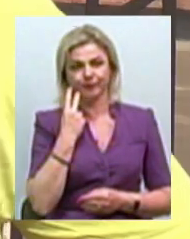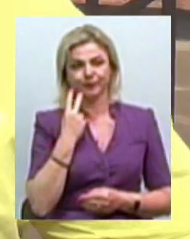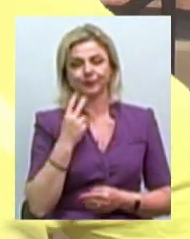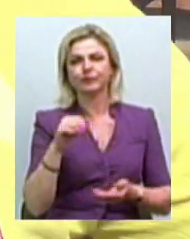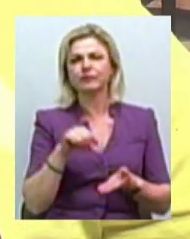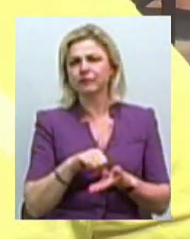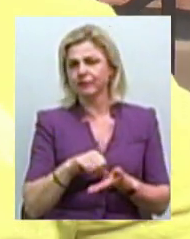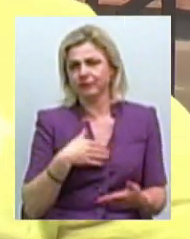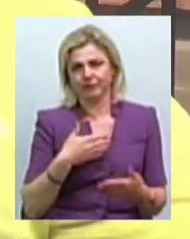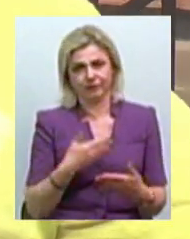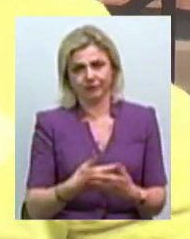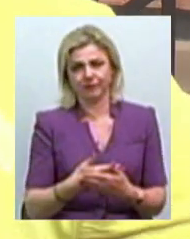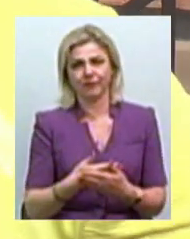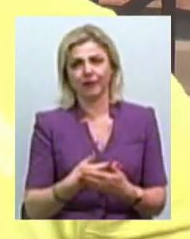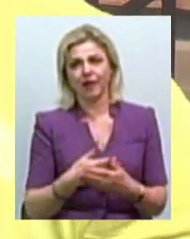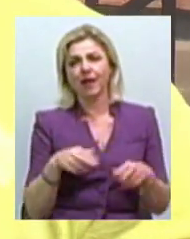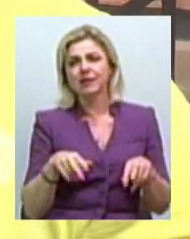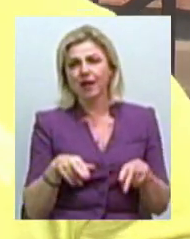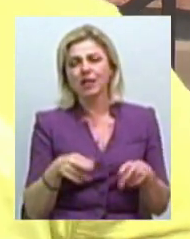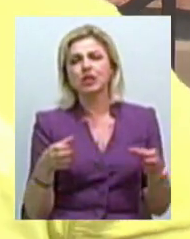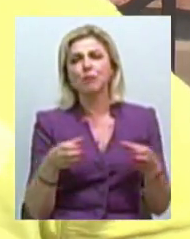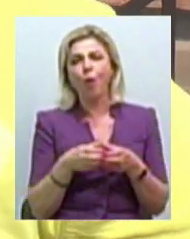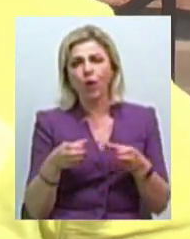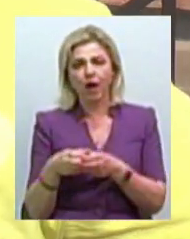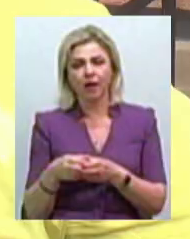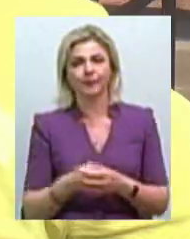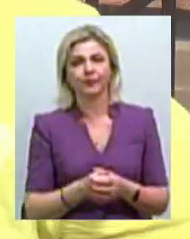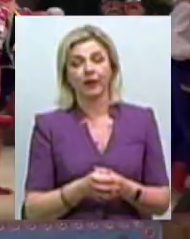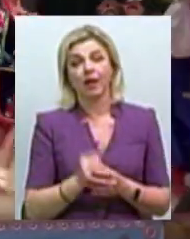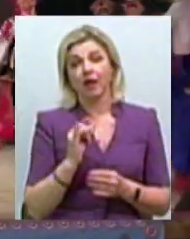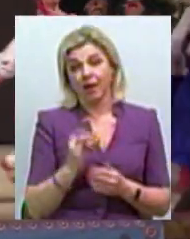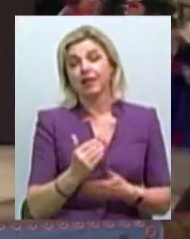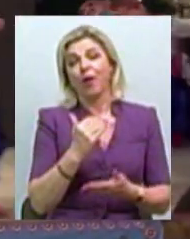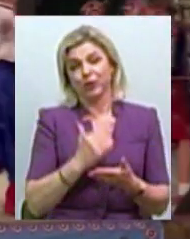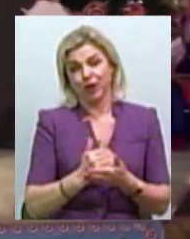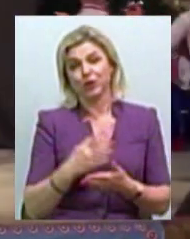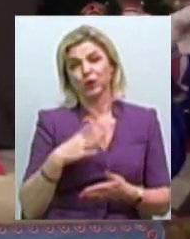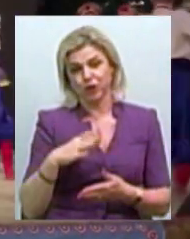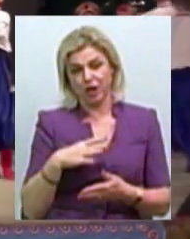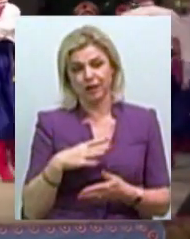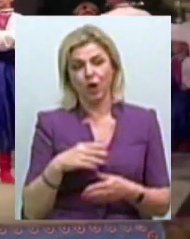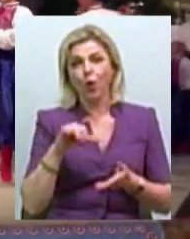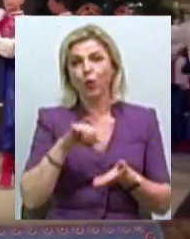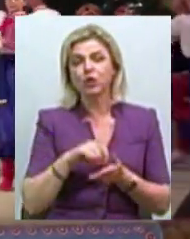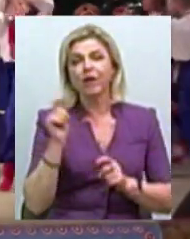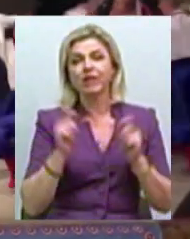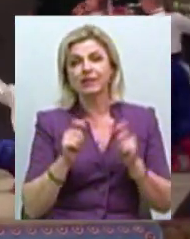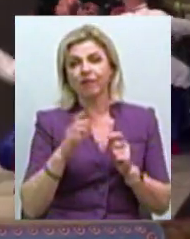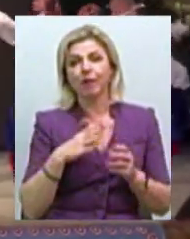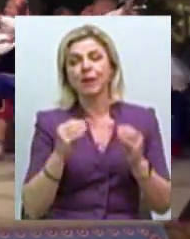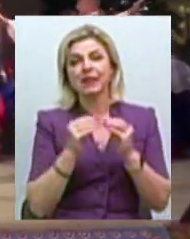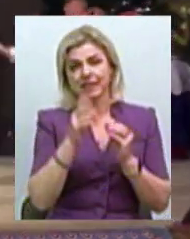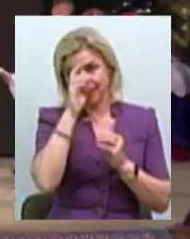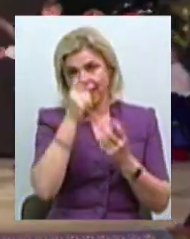приймає активну участь в танцювальних зборах. Ну, нарешті дочекались. Участь у фестивалі «Веніс Фест» взяли 10